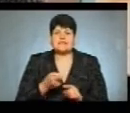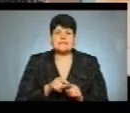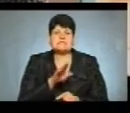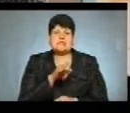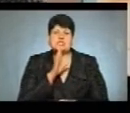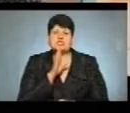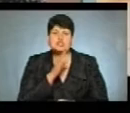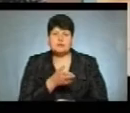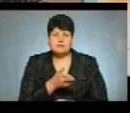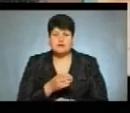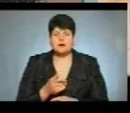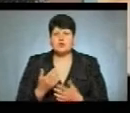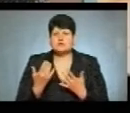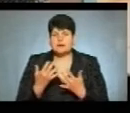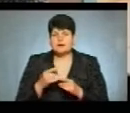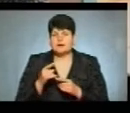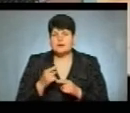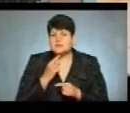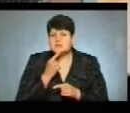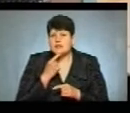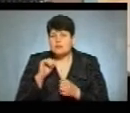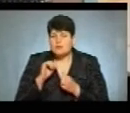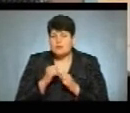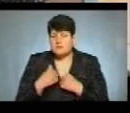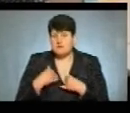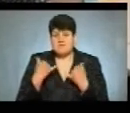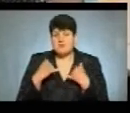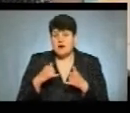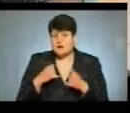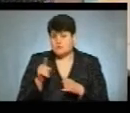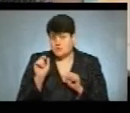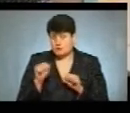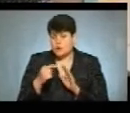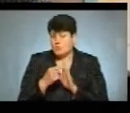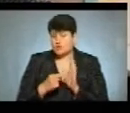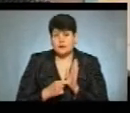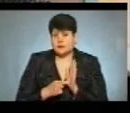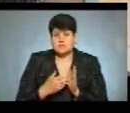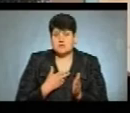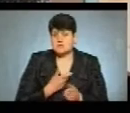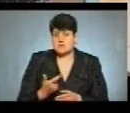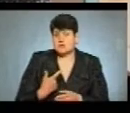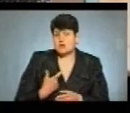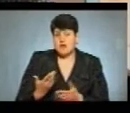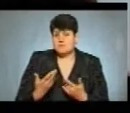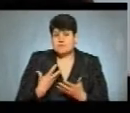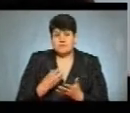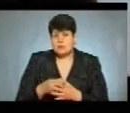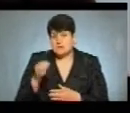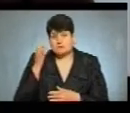жінки, оскільки це навіть складно пам'ятати. Я просто вражена, що вона змогла поділитися з нами своїми